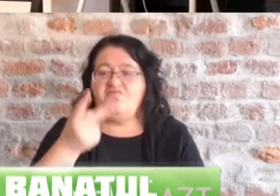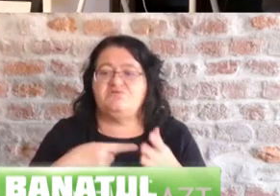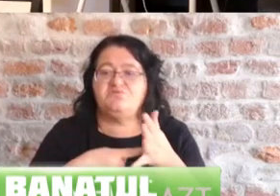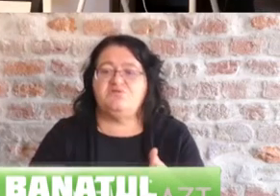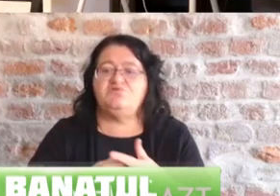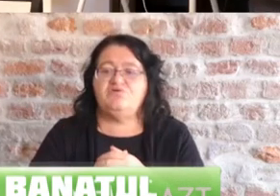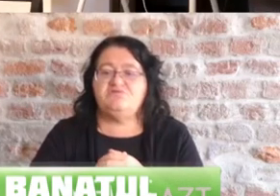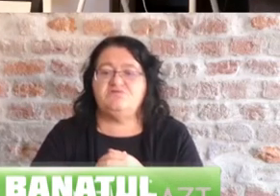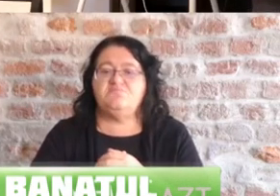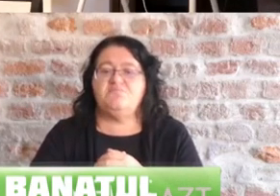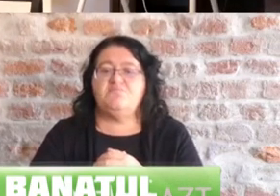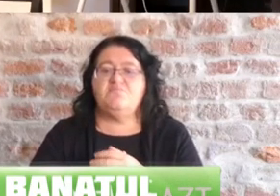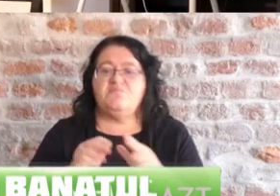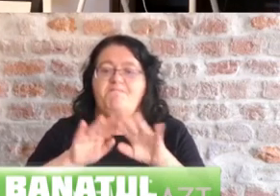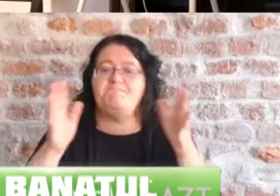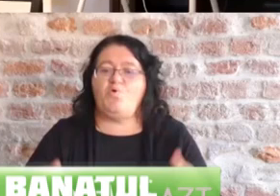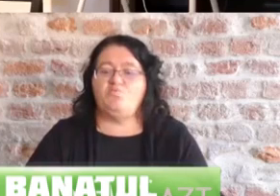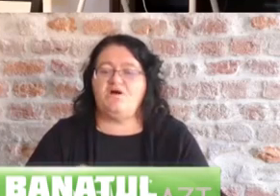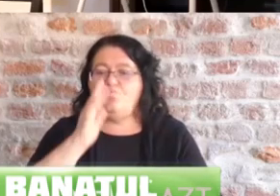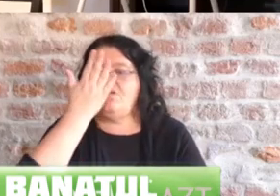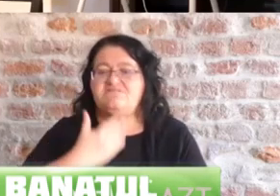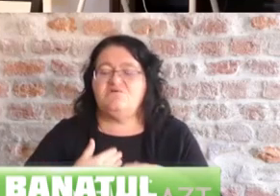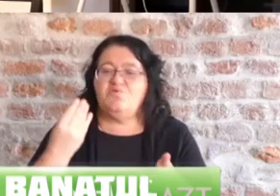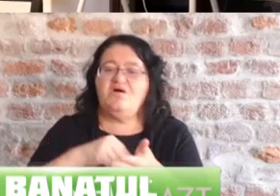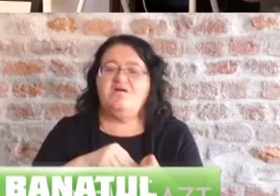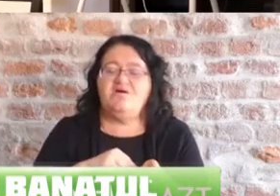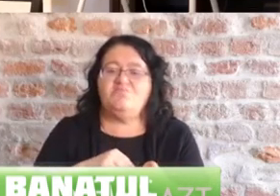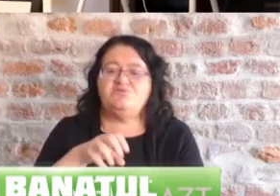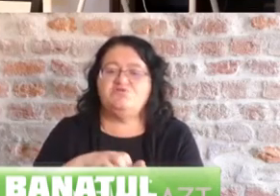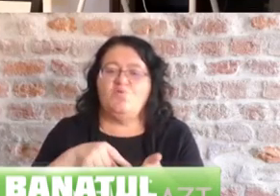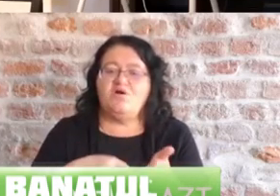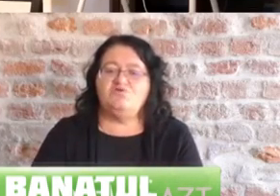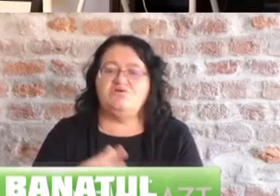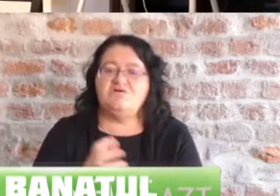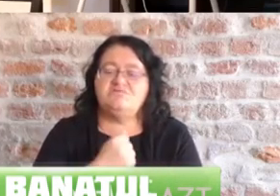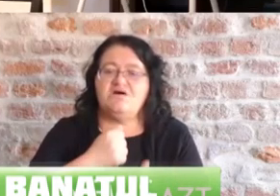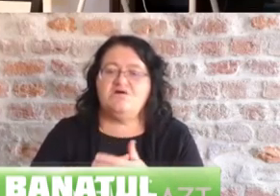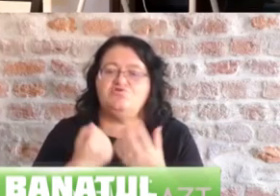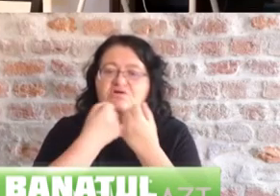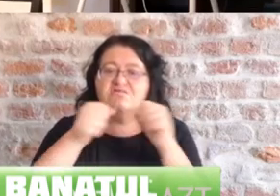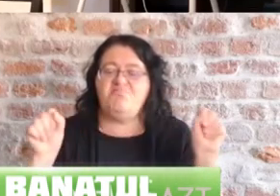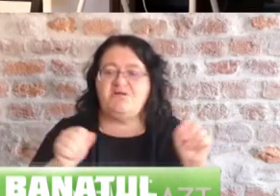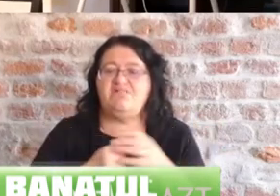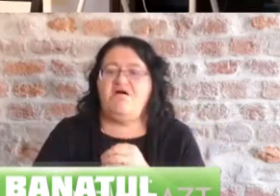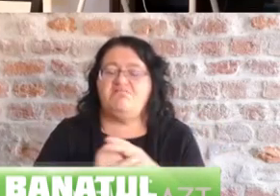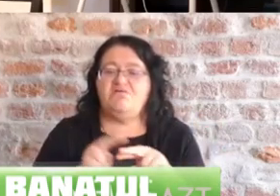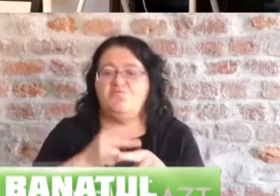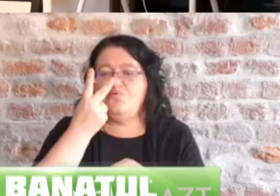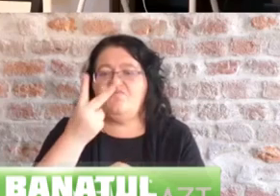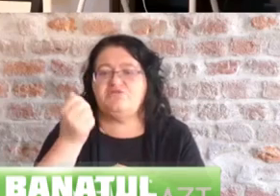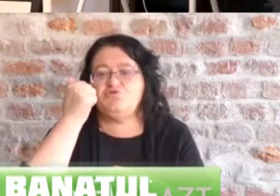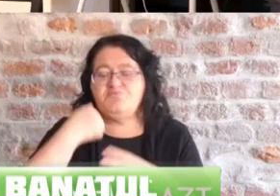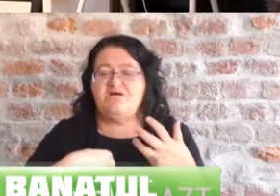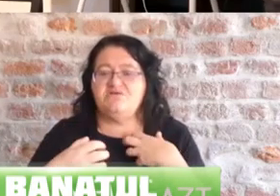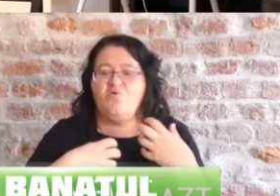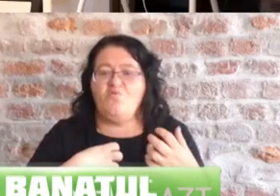acest podium fără statuie pe care l-am pus tocmai în zona aceasta în care s-a câștigat libertatea. După cum vedeți și piața